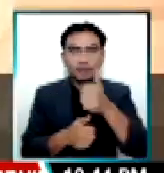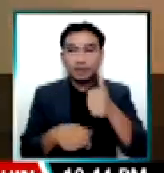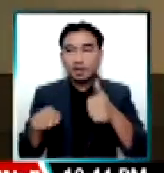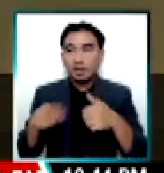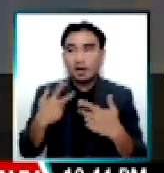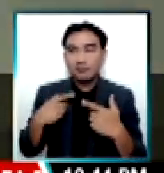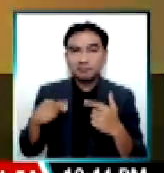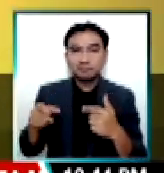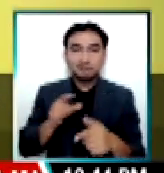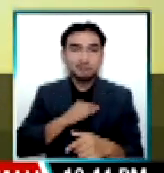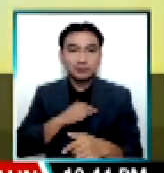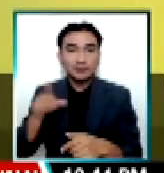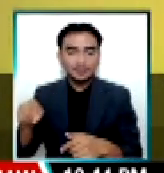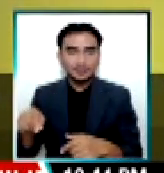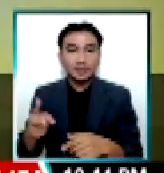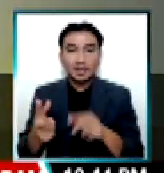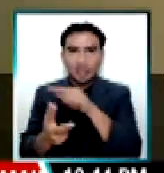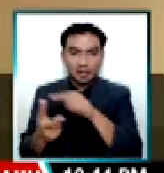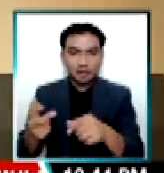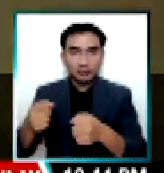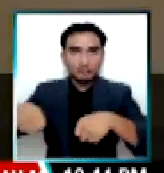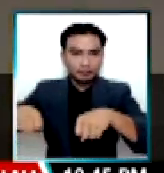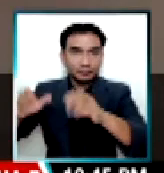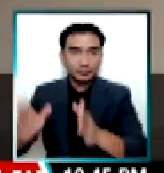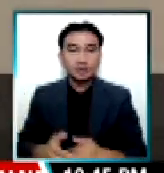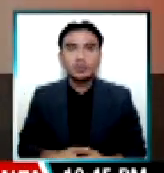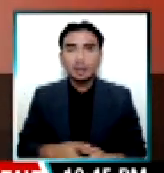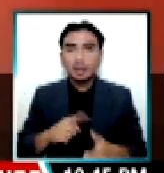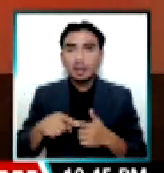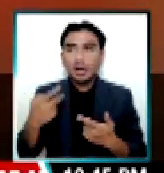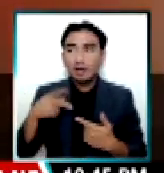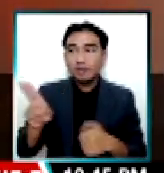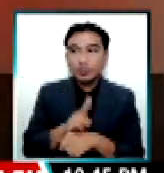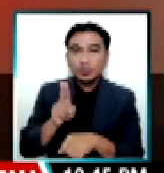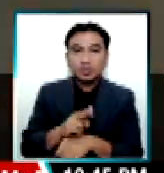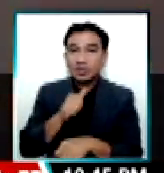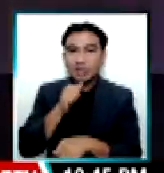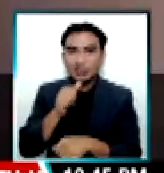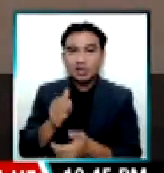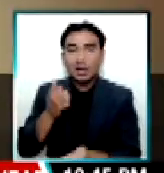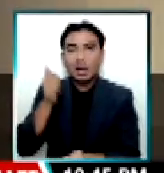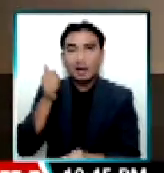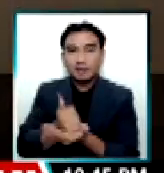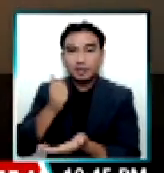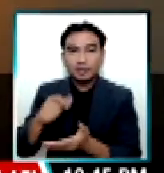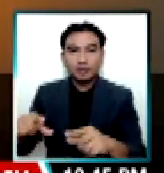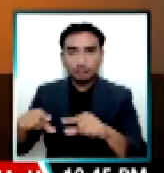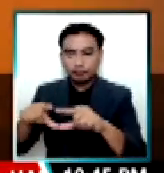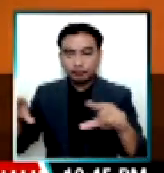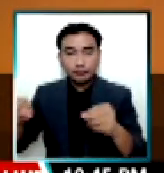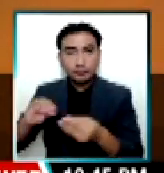rider. Napatunayang din gumamit sila ng unauthorized license plates at illegal accessories. Pagmumultahin sila ng